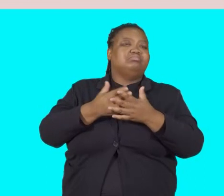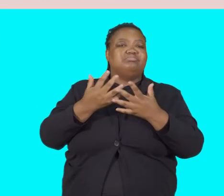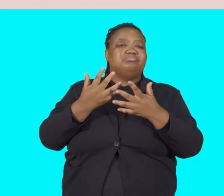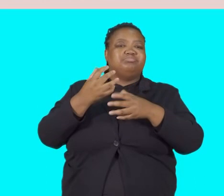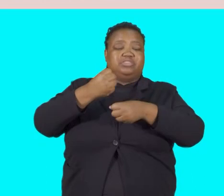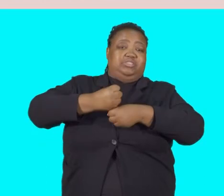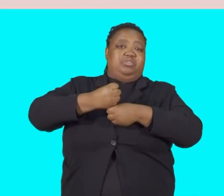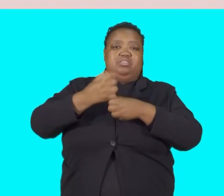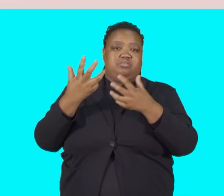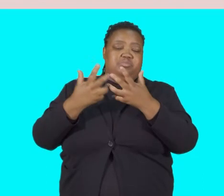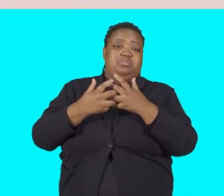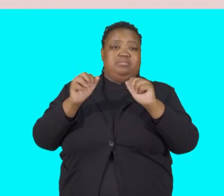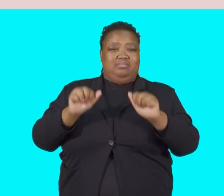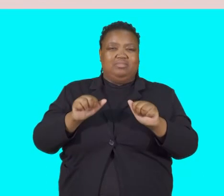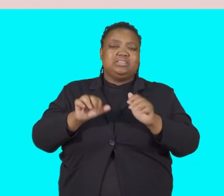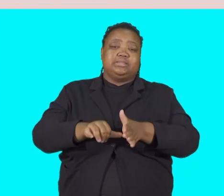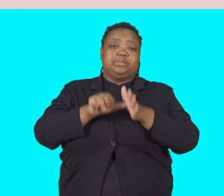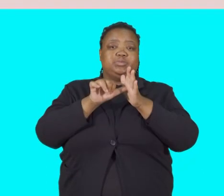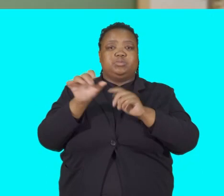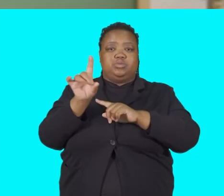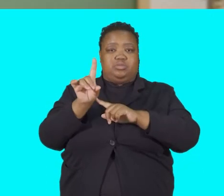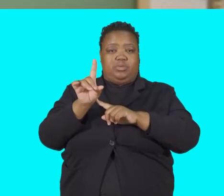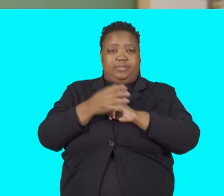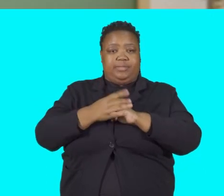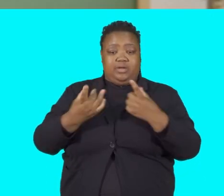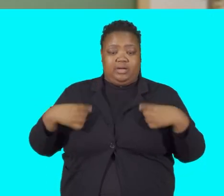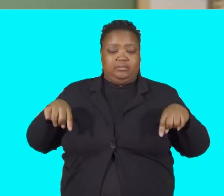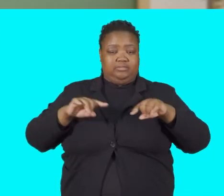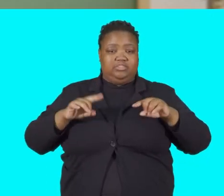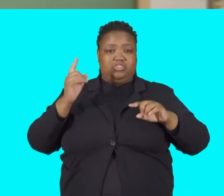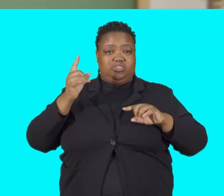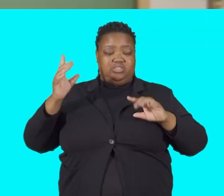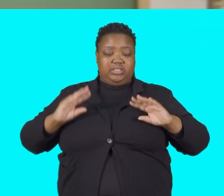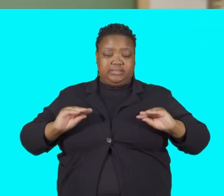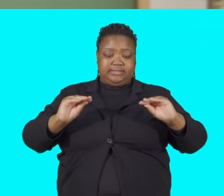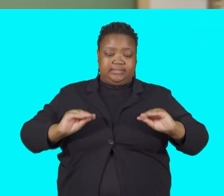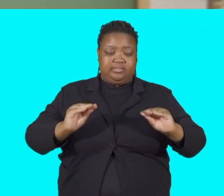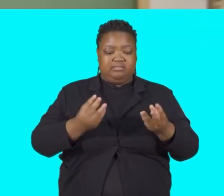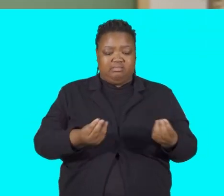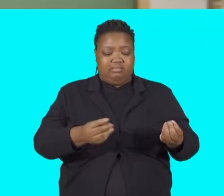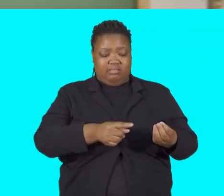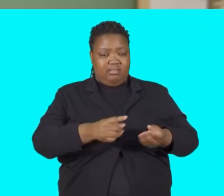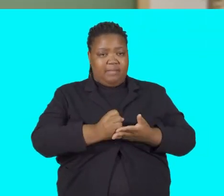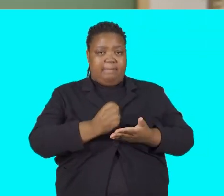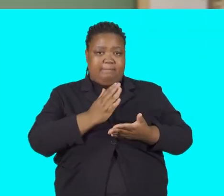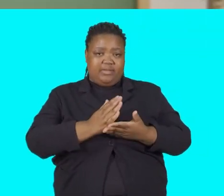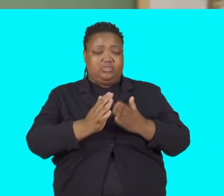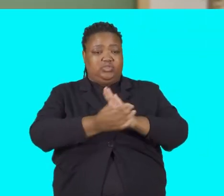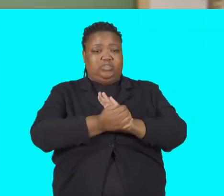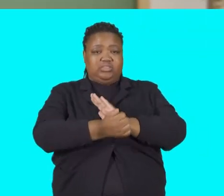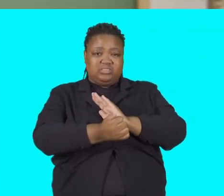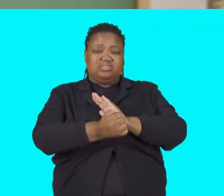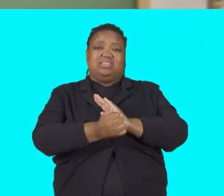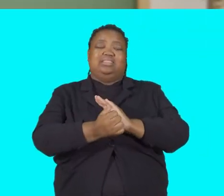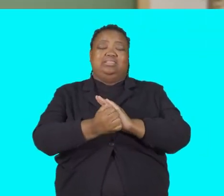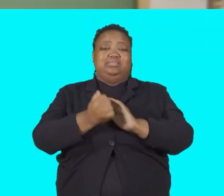ke boxa bam into kokuba sithi xa sifundisa siqinisekise into kuba abafundi bethu izakhono kunye nelwazi